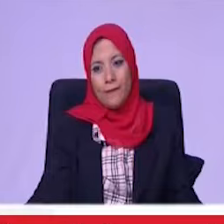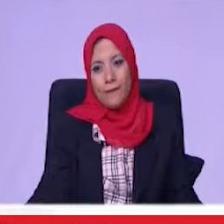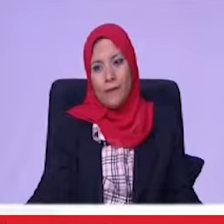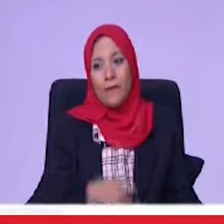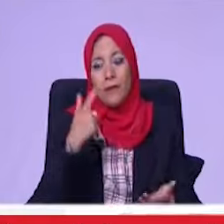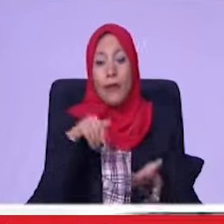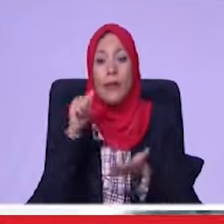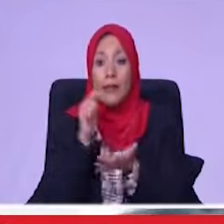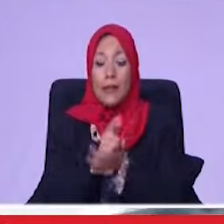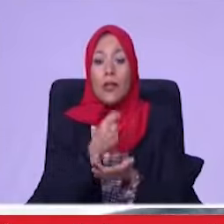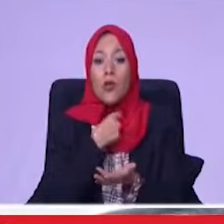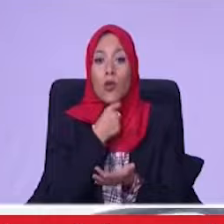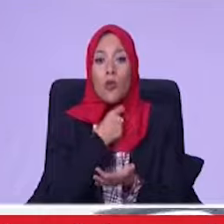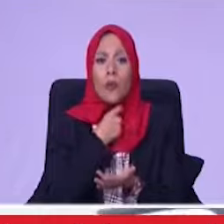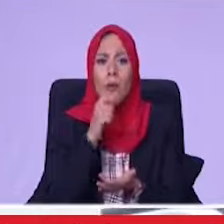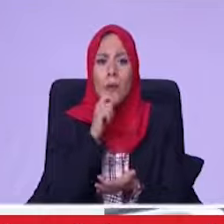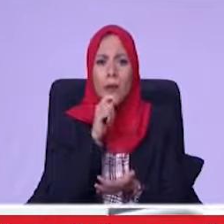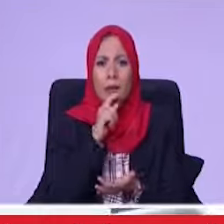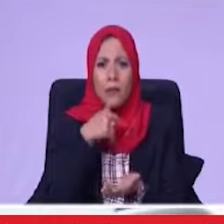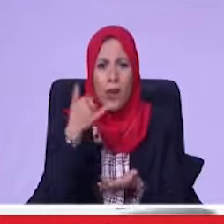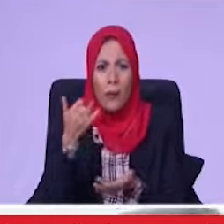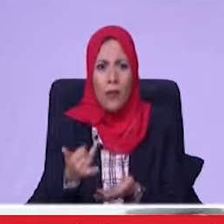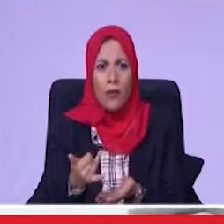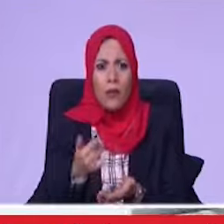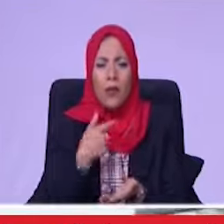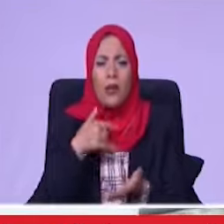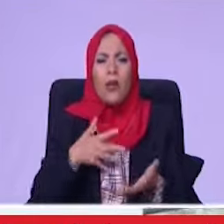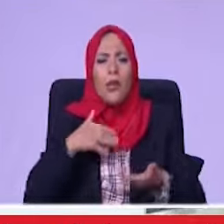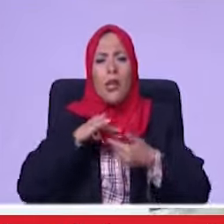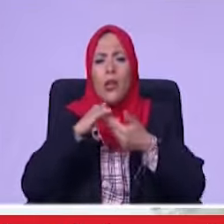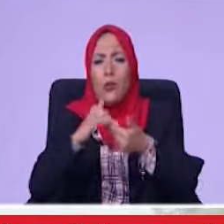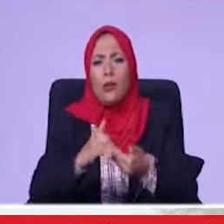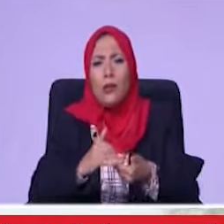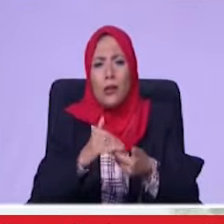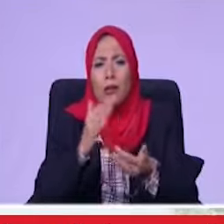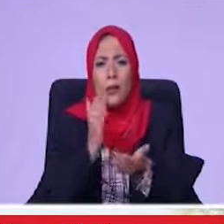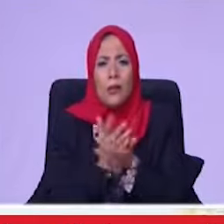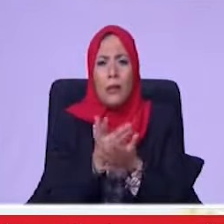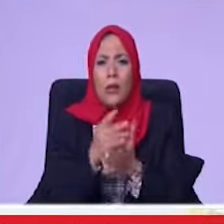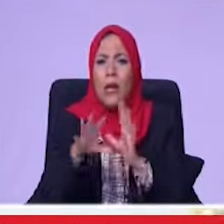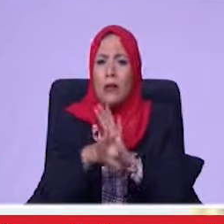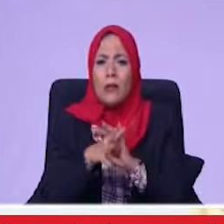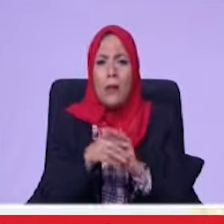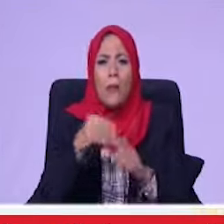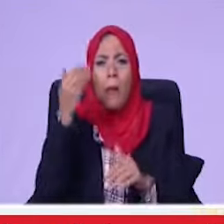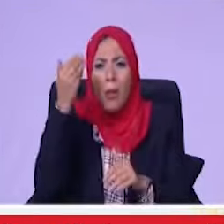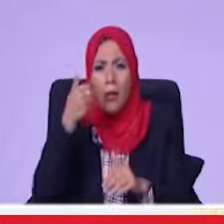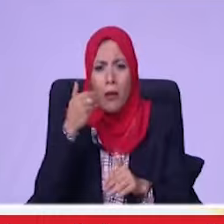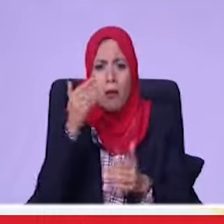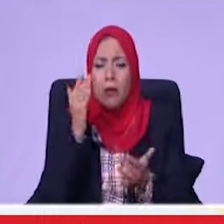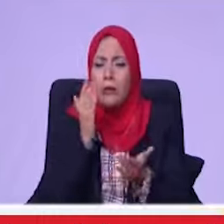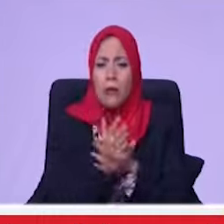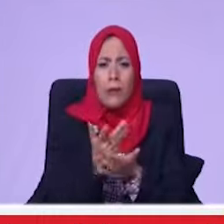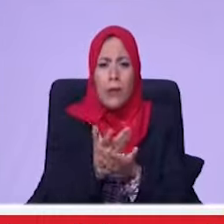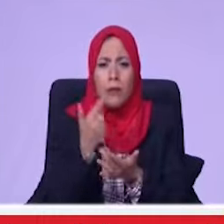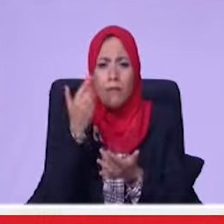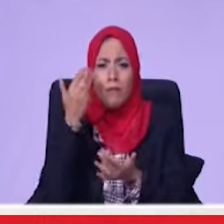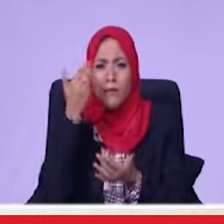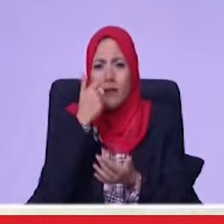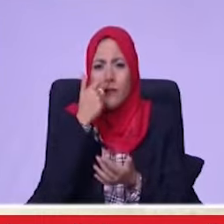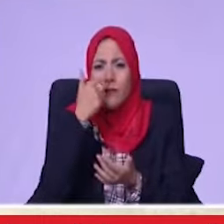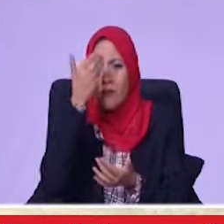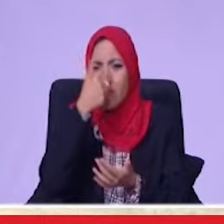رسالة صوتية جاءت من السيدة نجلاء طلبت مساعدة ابنها هيثم في إجراء عملية جراحية لمعالجة تشوهات